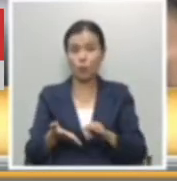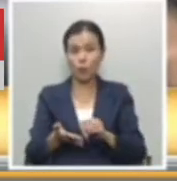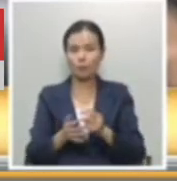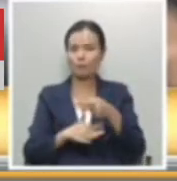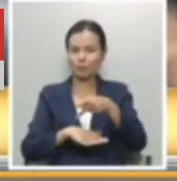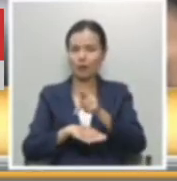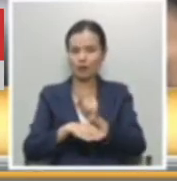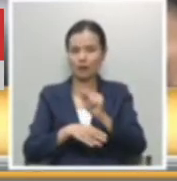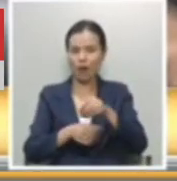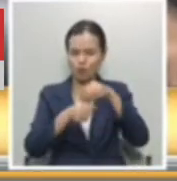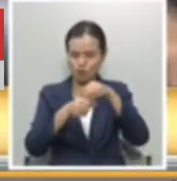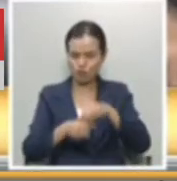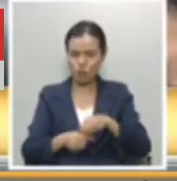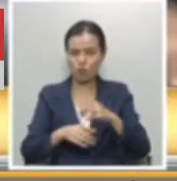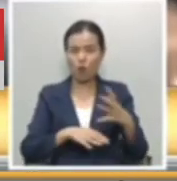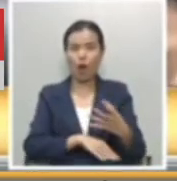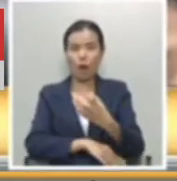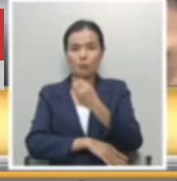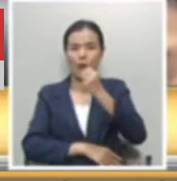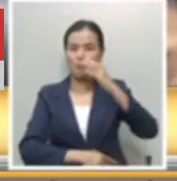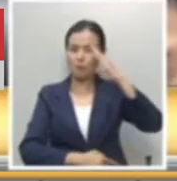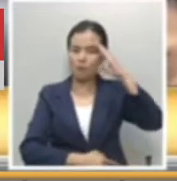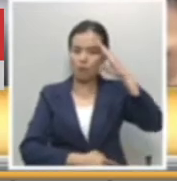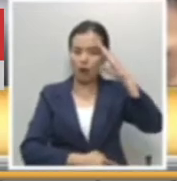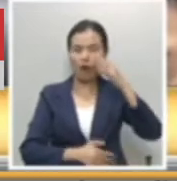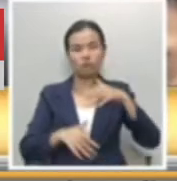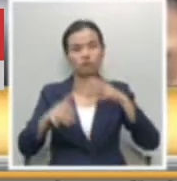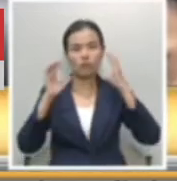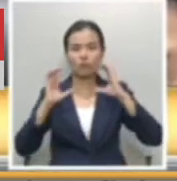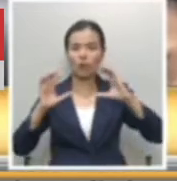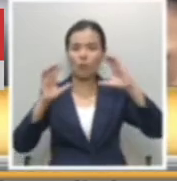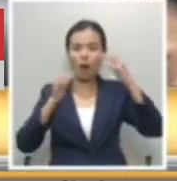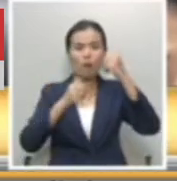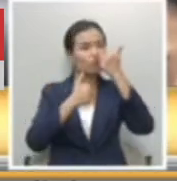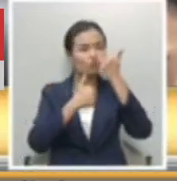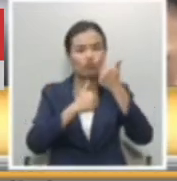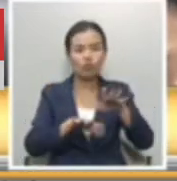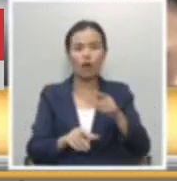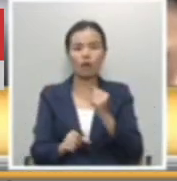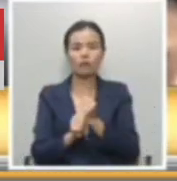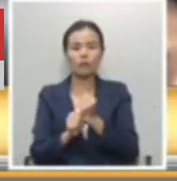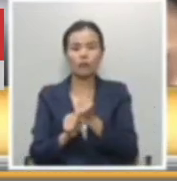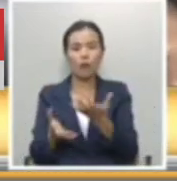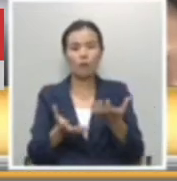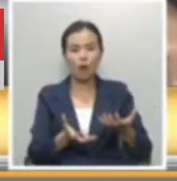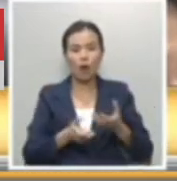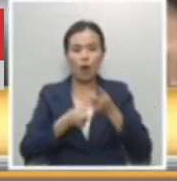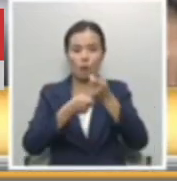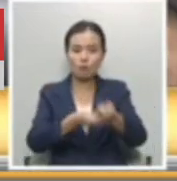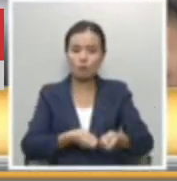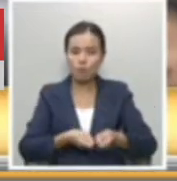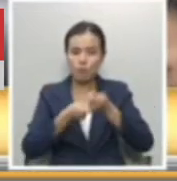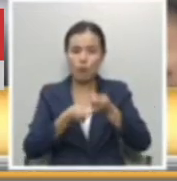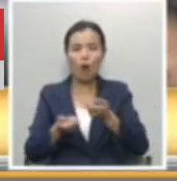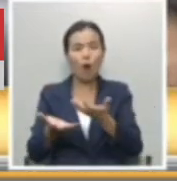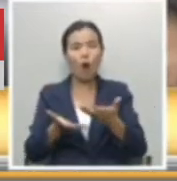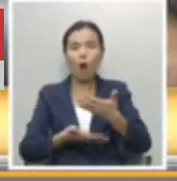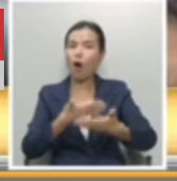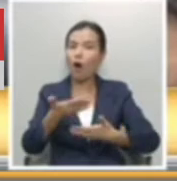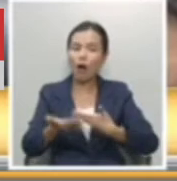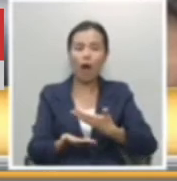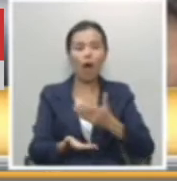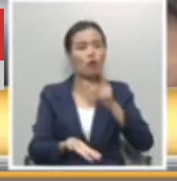ำนาจเป็นต้นมาเนี่ยนะครับรัฐบาลปล่อยปละละเลยปล่อยให้ผลผลิตทางการเกษตรเนี่ยราคาตกทุกตัวเลยครับยางปาล์ม